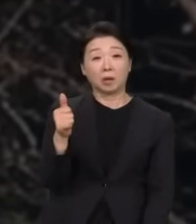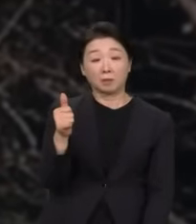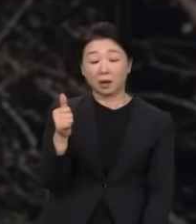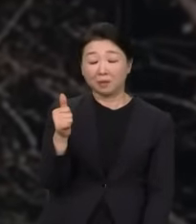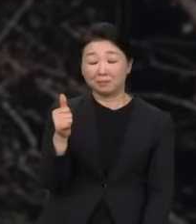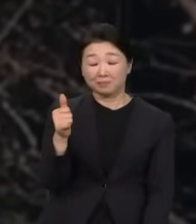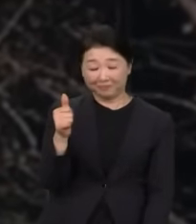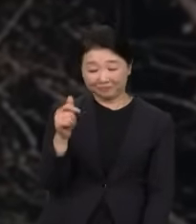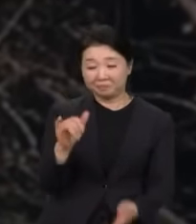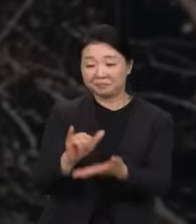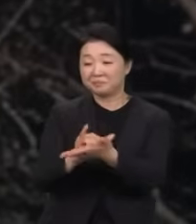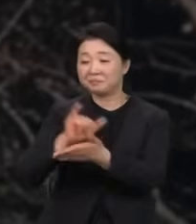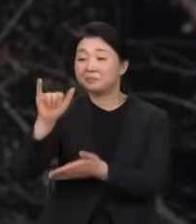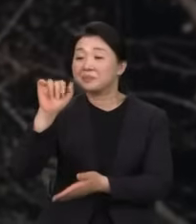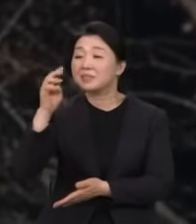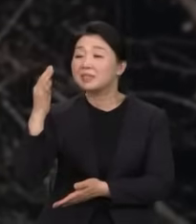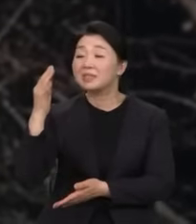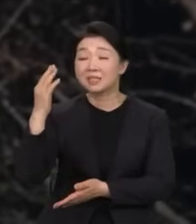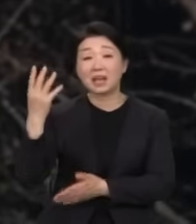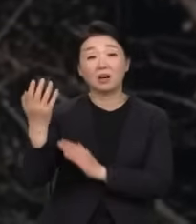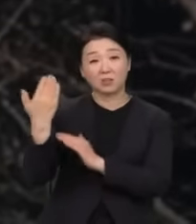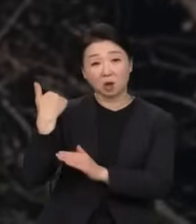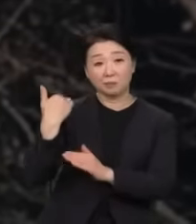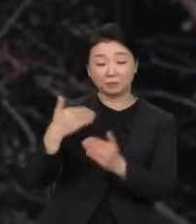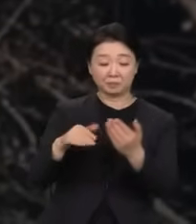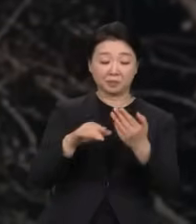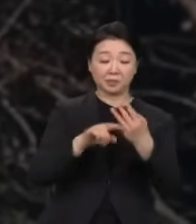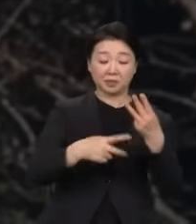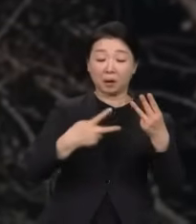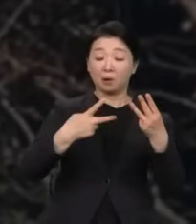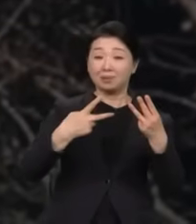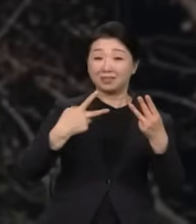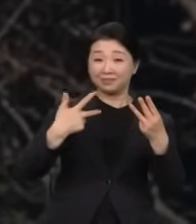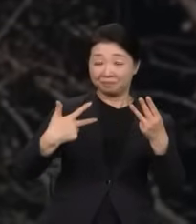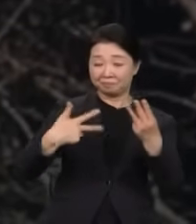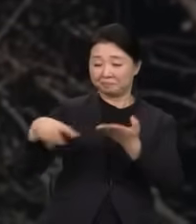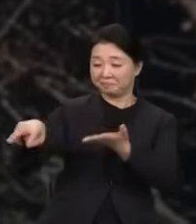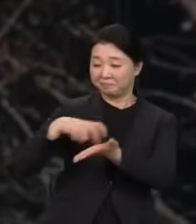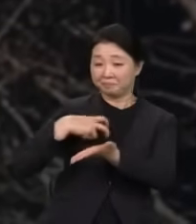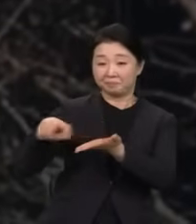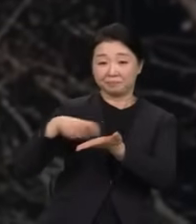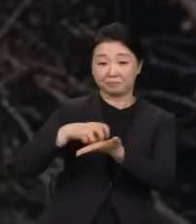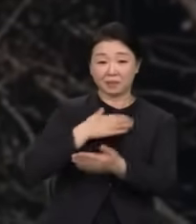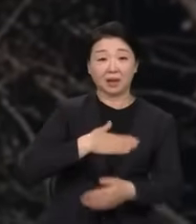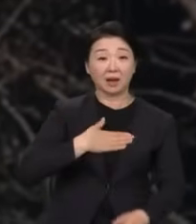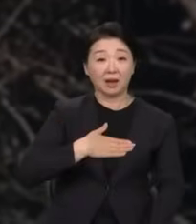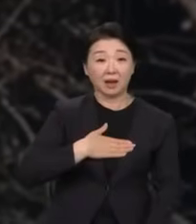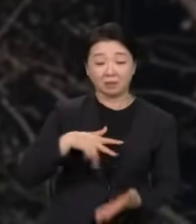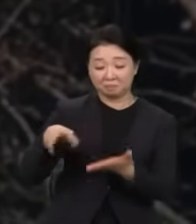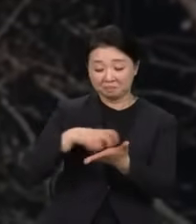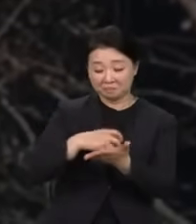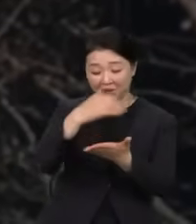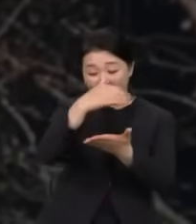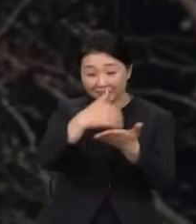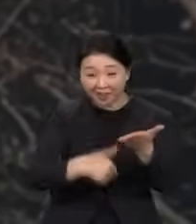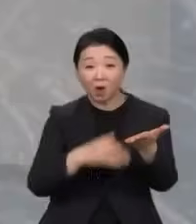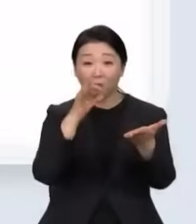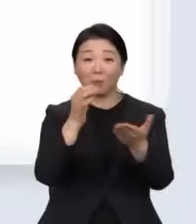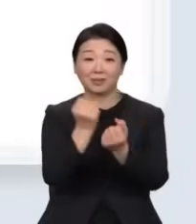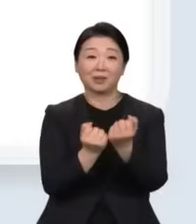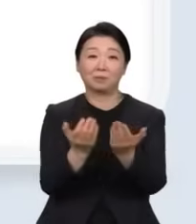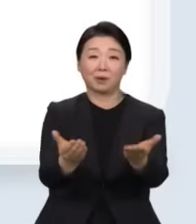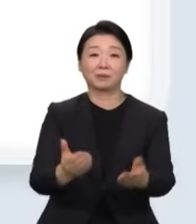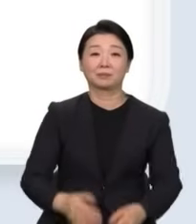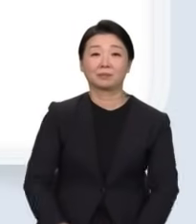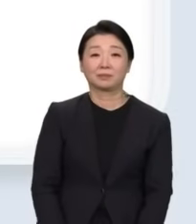출국하기 사흘 전이죠. 지난 7일까지 저랑 문자 메시지를 통해서 여러 차례 소통이 됐습니다. 그때까지 주고받은 문자 메시지를 보면서 잠깐